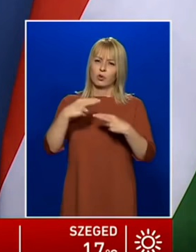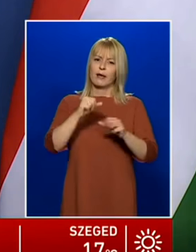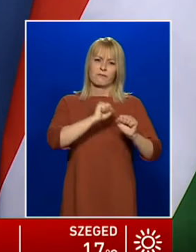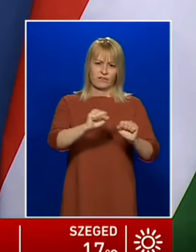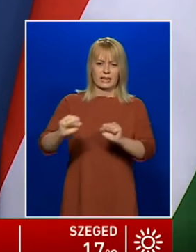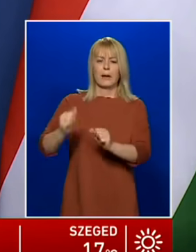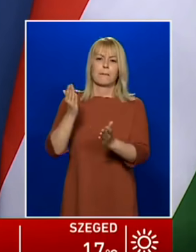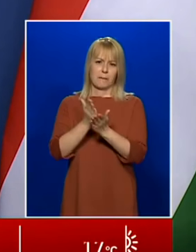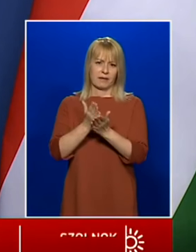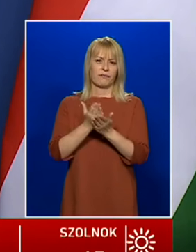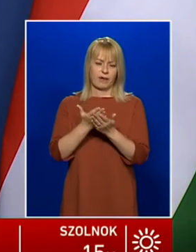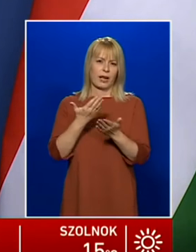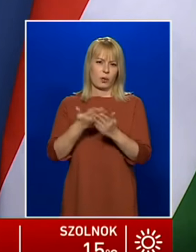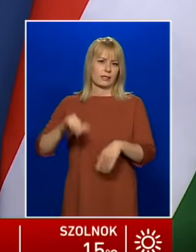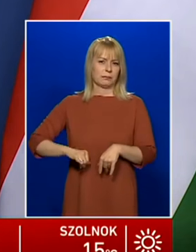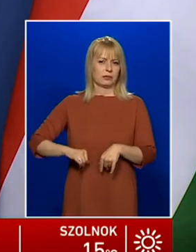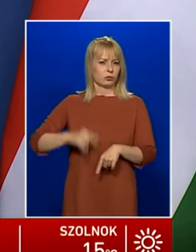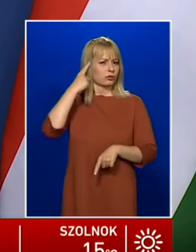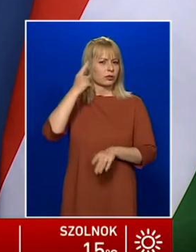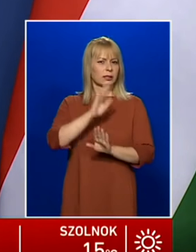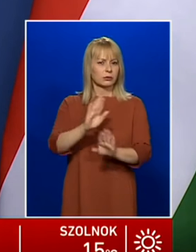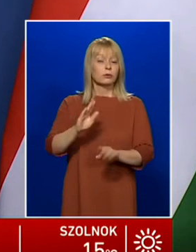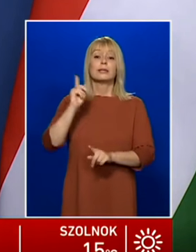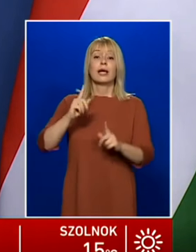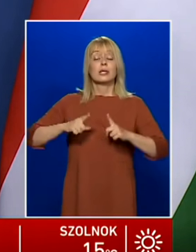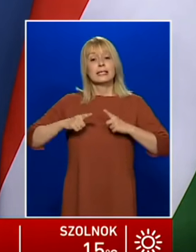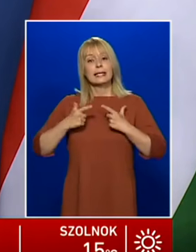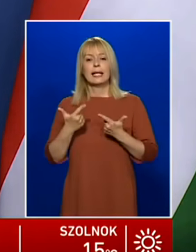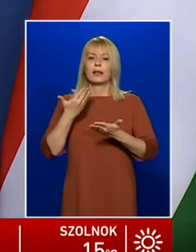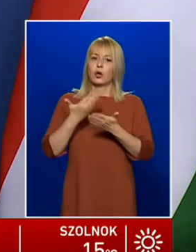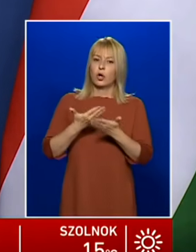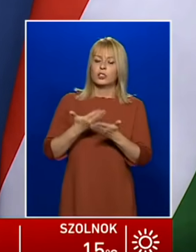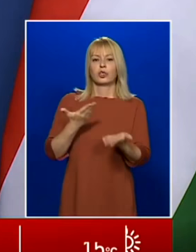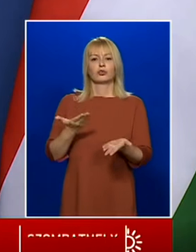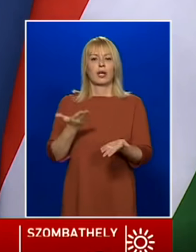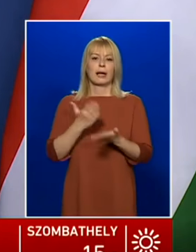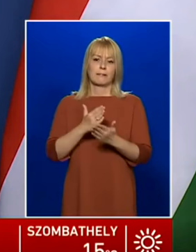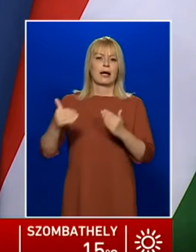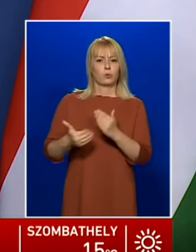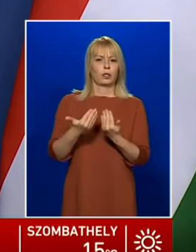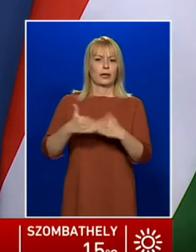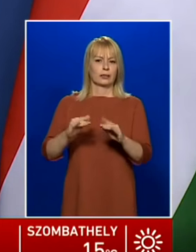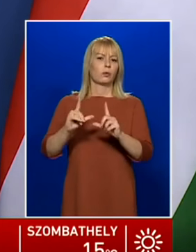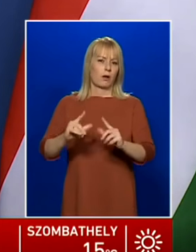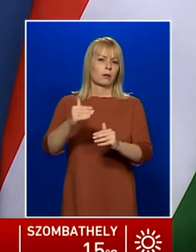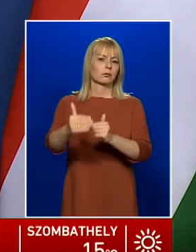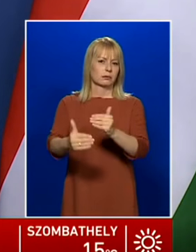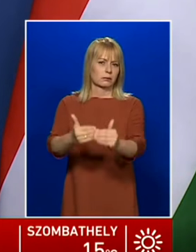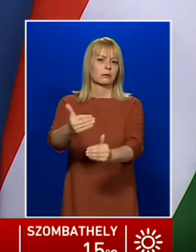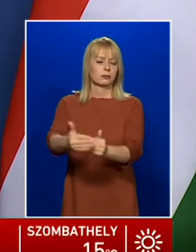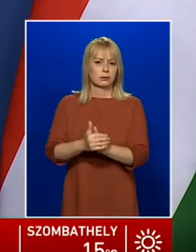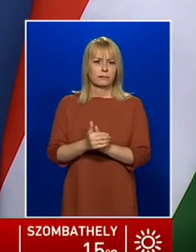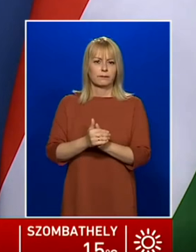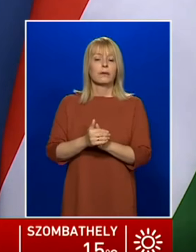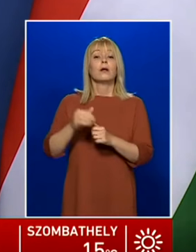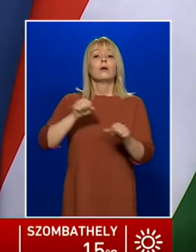megfelelő körülmények között tudjuk biztosítani, de az élet és a gazdaság egyre inkább újraindulhat. Erről a kormány a